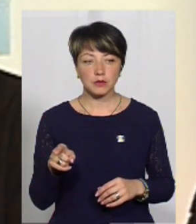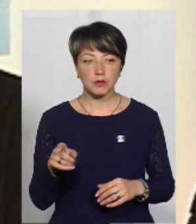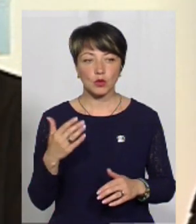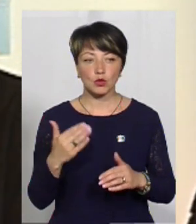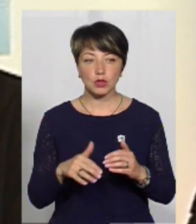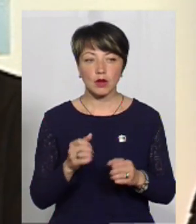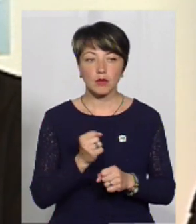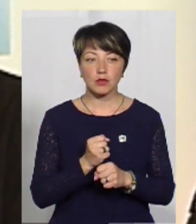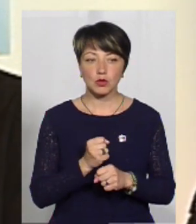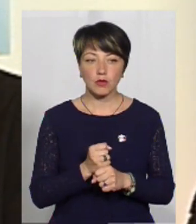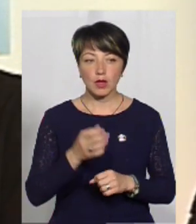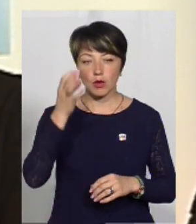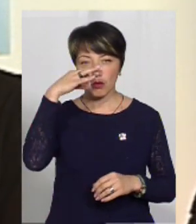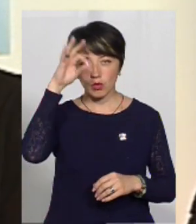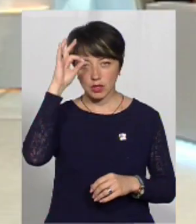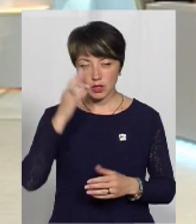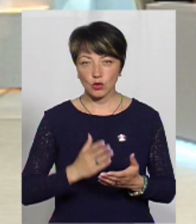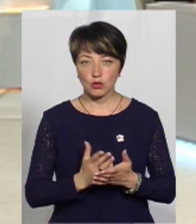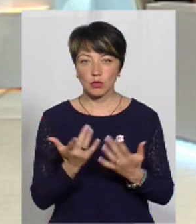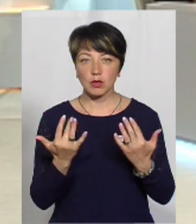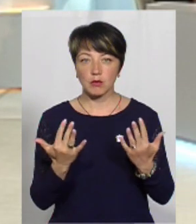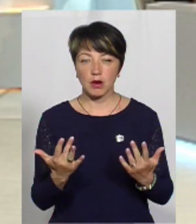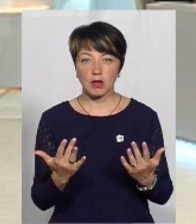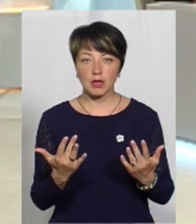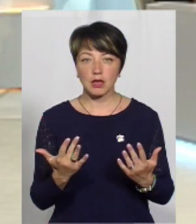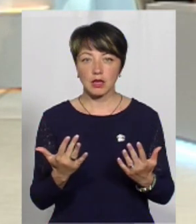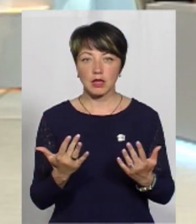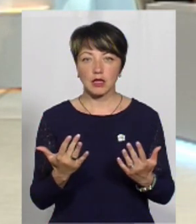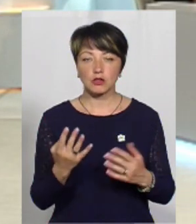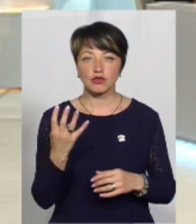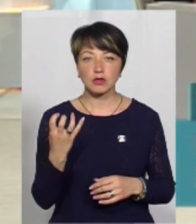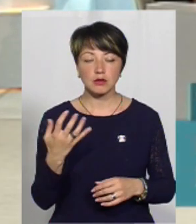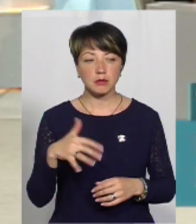вже функціонування поліції ми на службу набрали з числа цивільної молоді